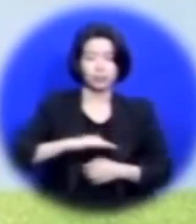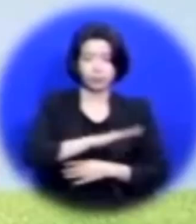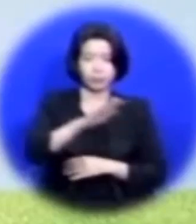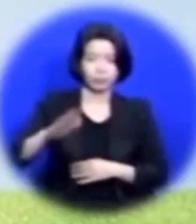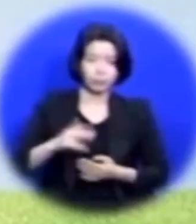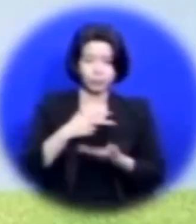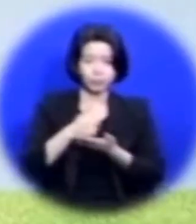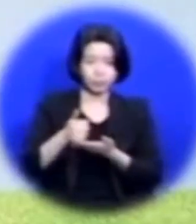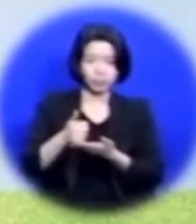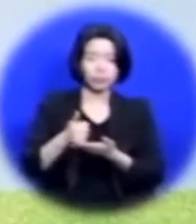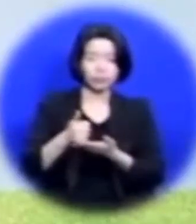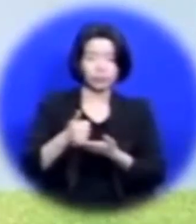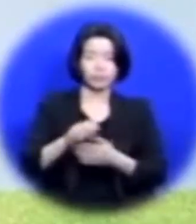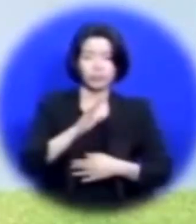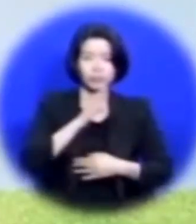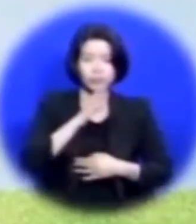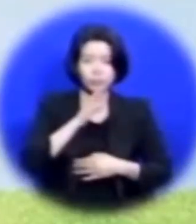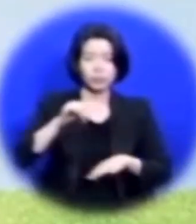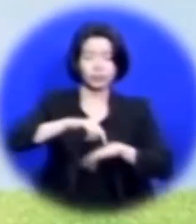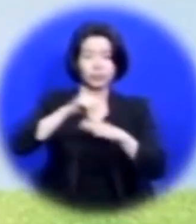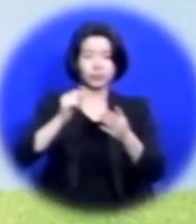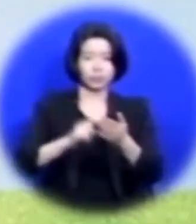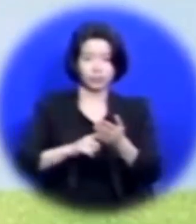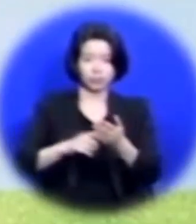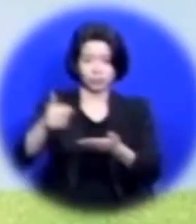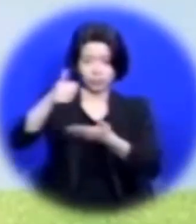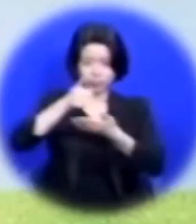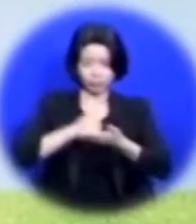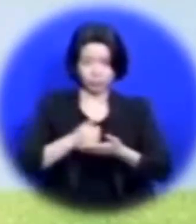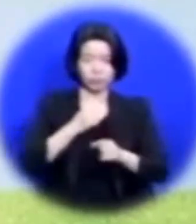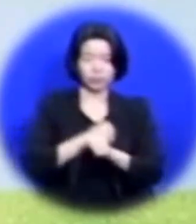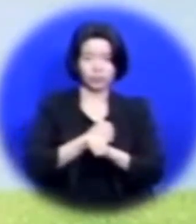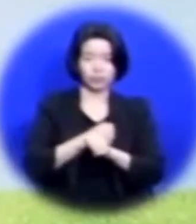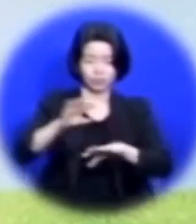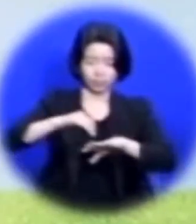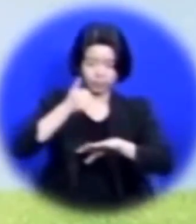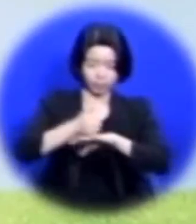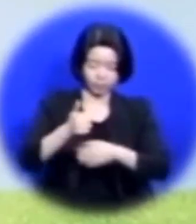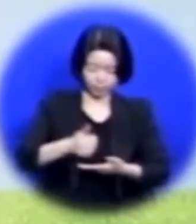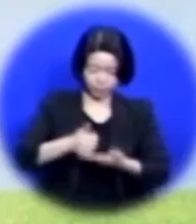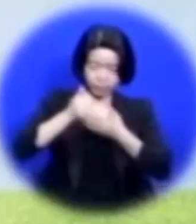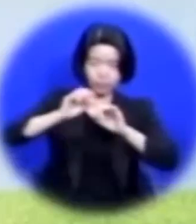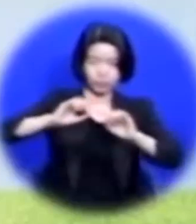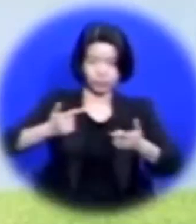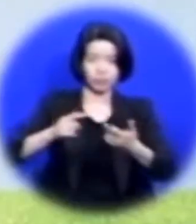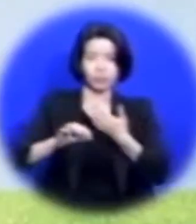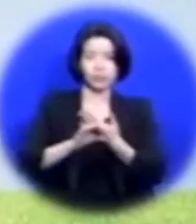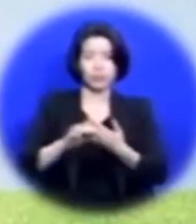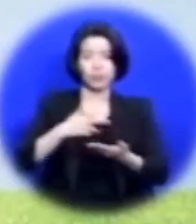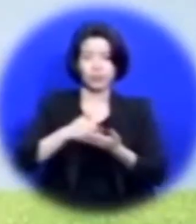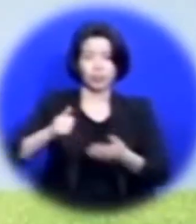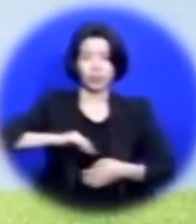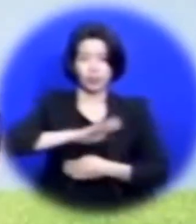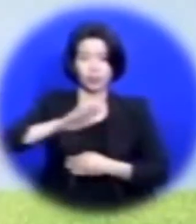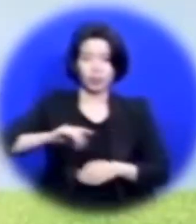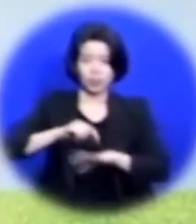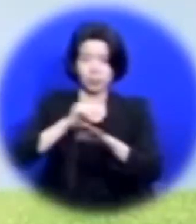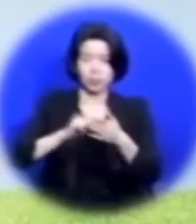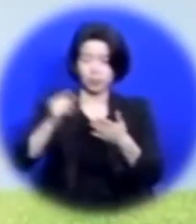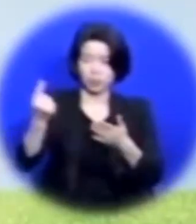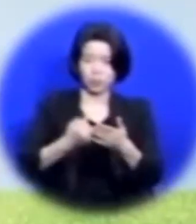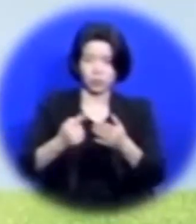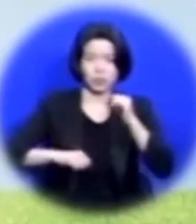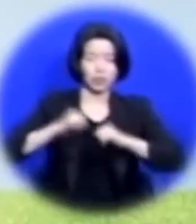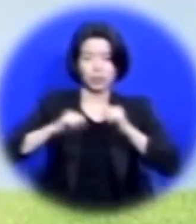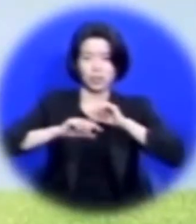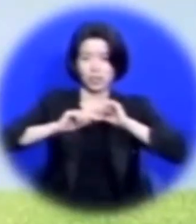주님을 진정으로 마음에 영접하고 왕으로 섬기지 않는 다면 주님을 우리 마음속에 오셔서 역사 하지